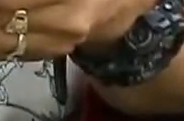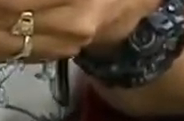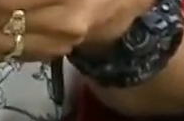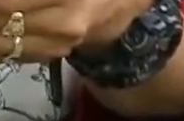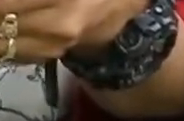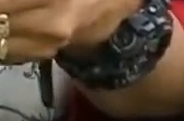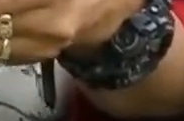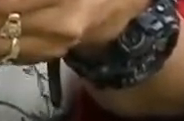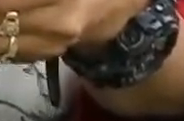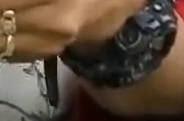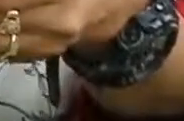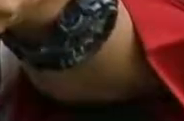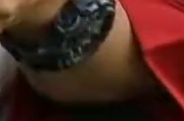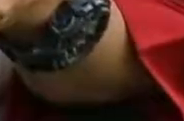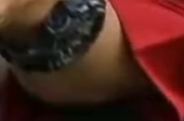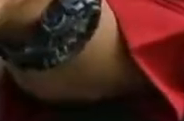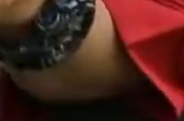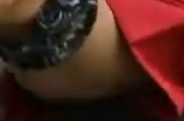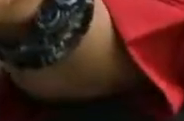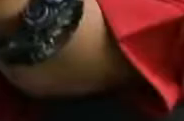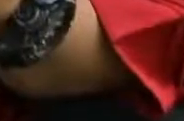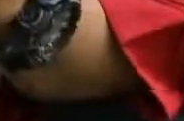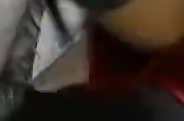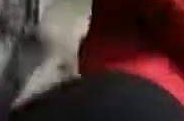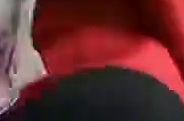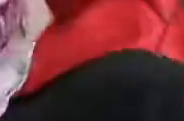ya Asia Tenggara